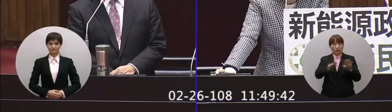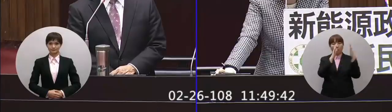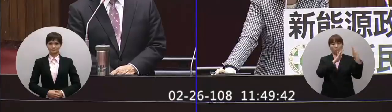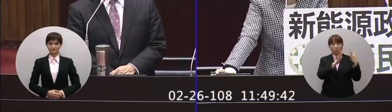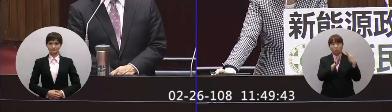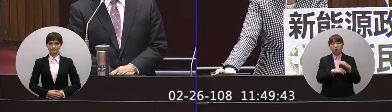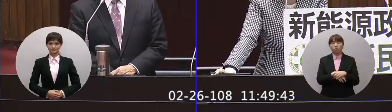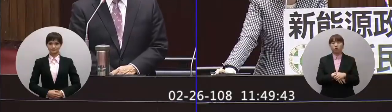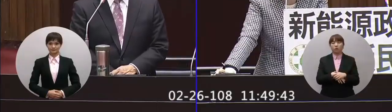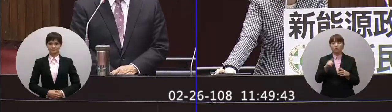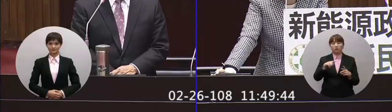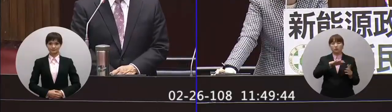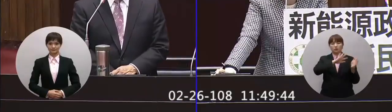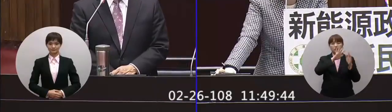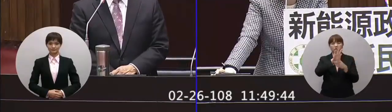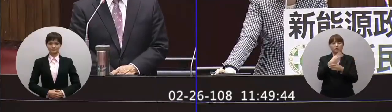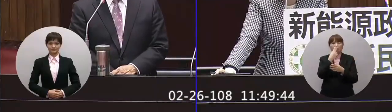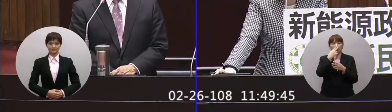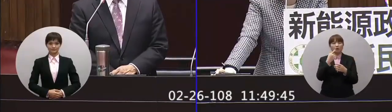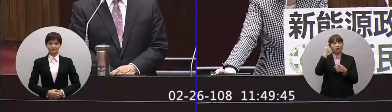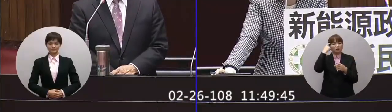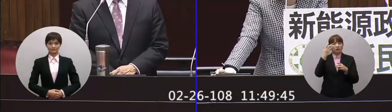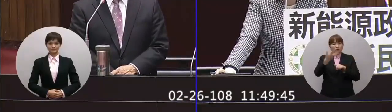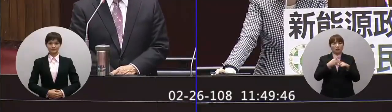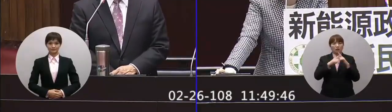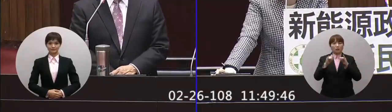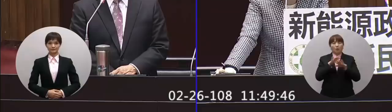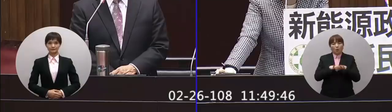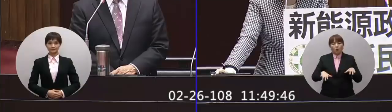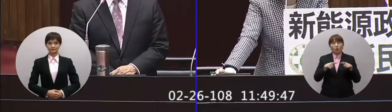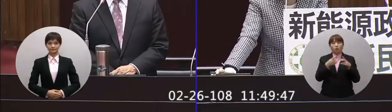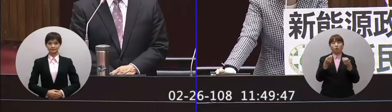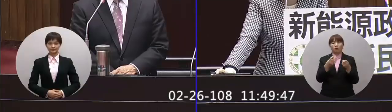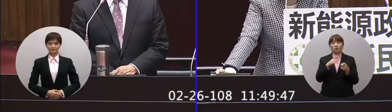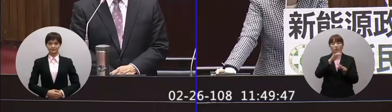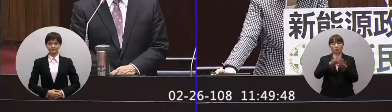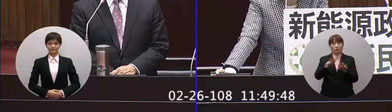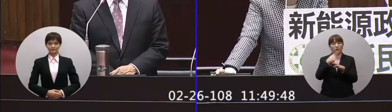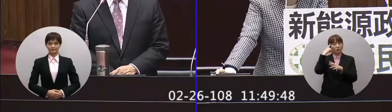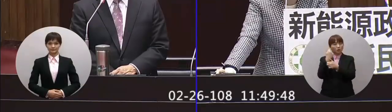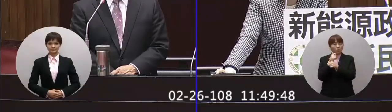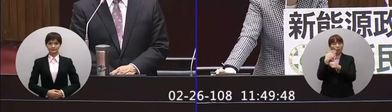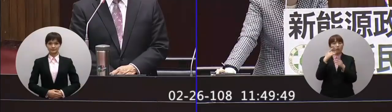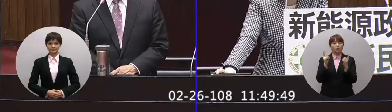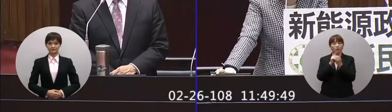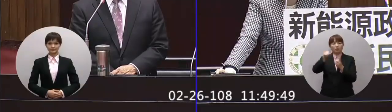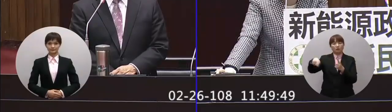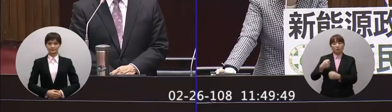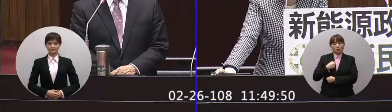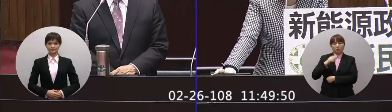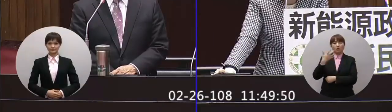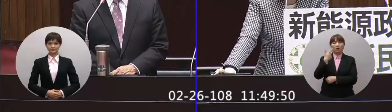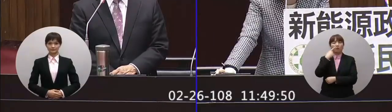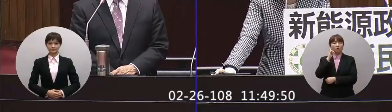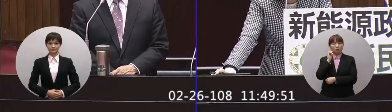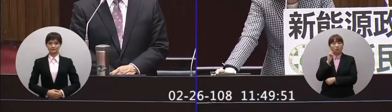了吗？这样的一个氛围，我觉得没有安人心。哎，院长，你有没有考虑到说现在正在服兵役的这些家长的